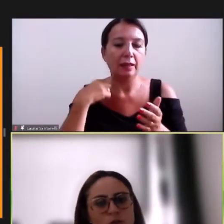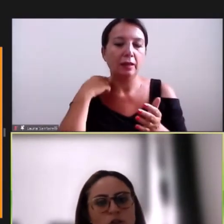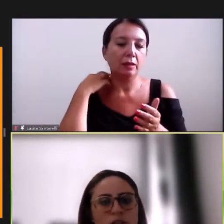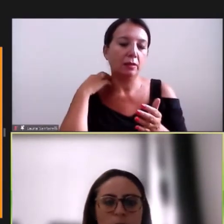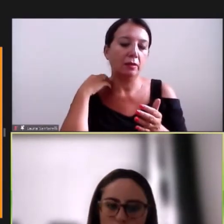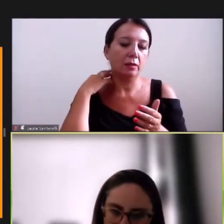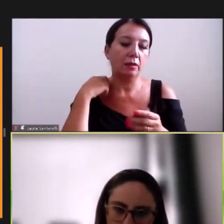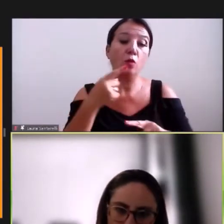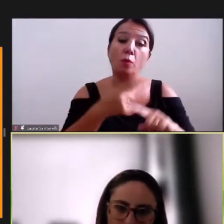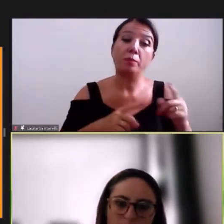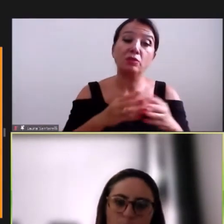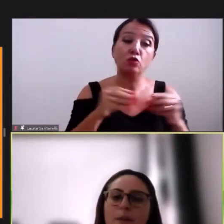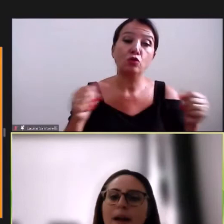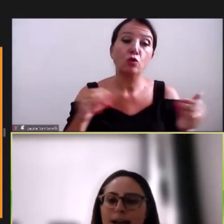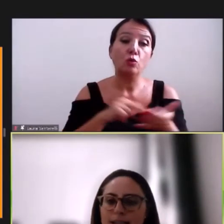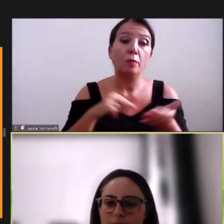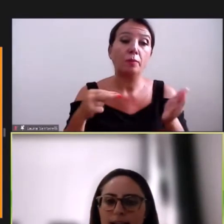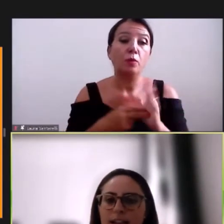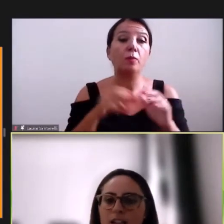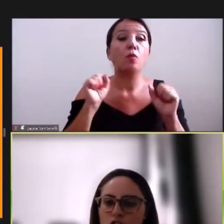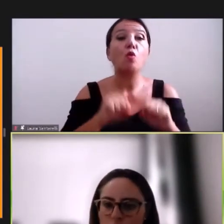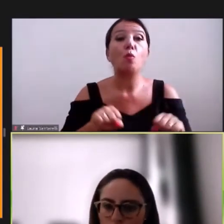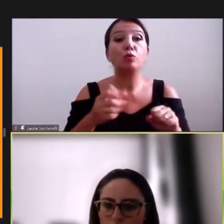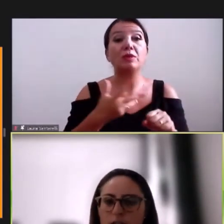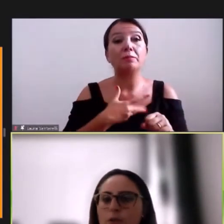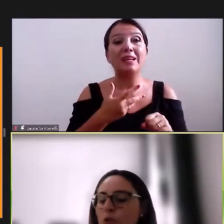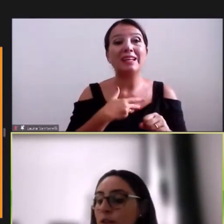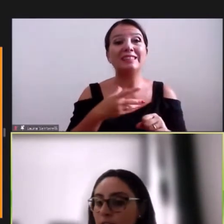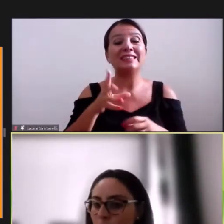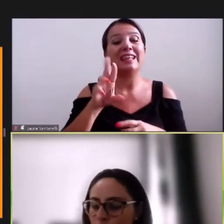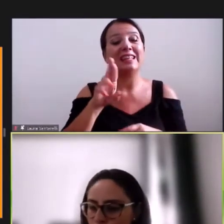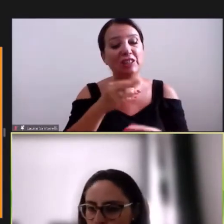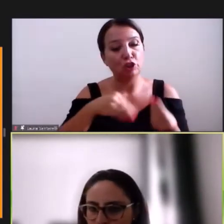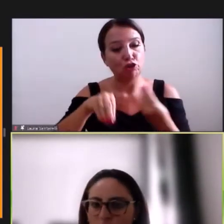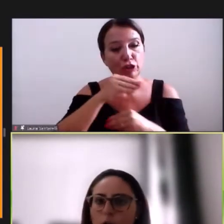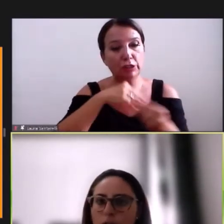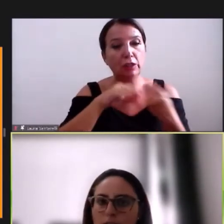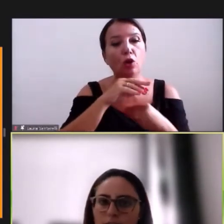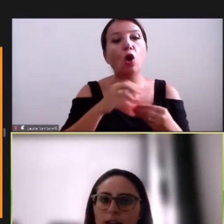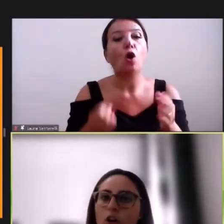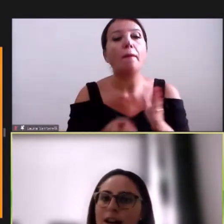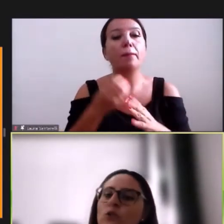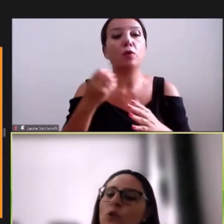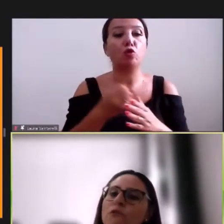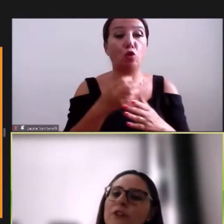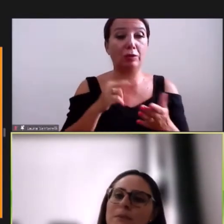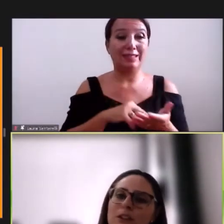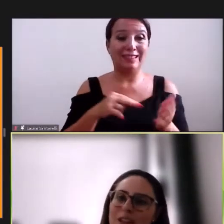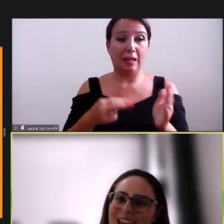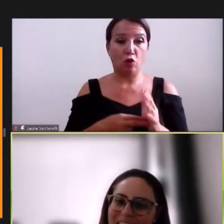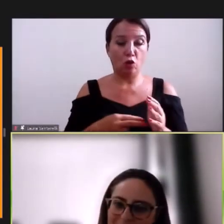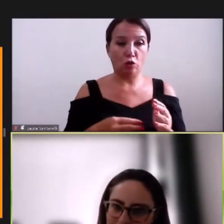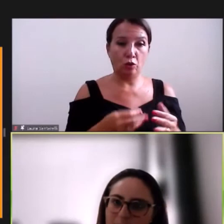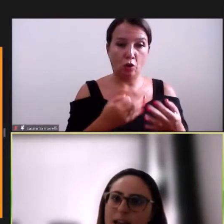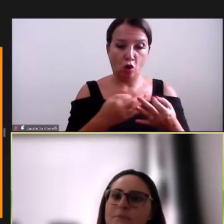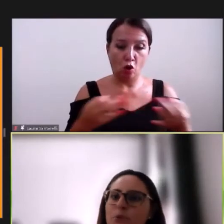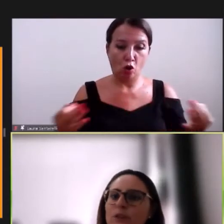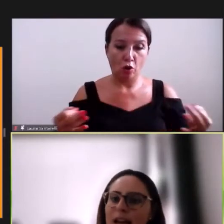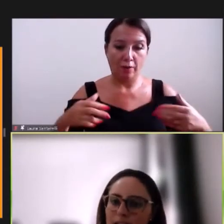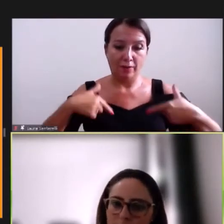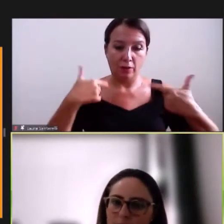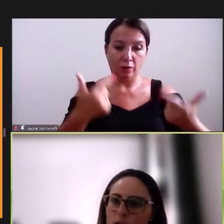pezzo della soluzione di questo problema potrebbe essere il riciclo dei prodotti tecnologici. Quindi il corretto conferimento dei RAE